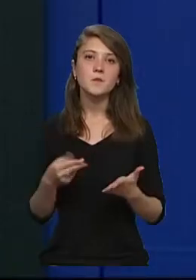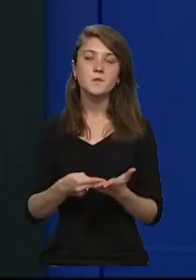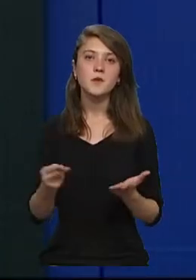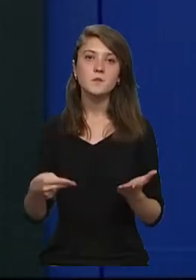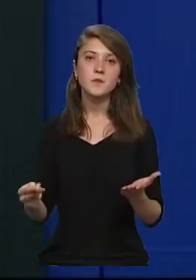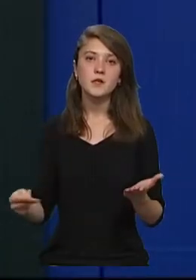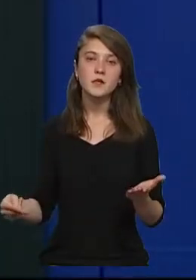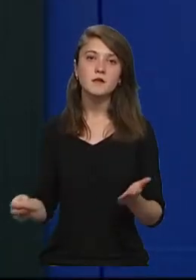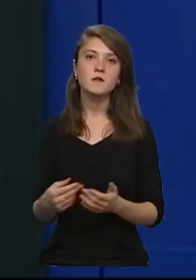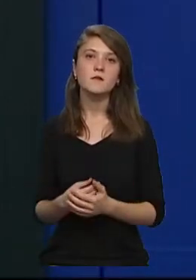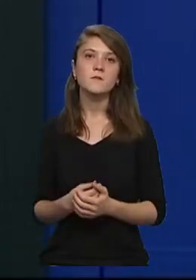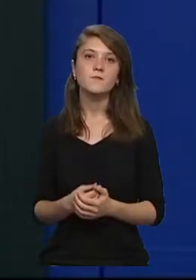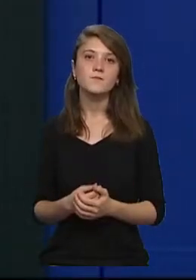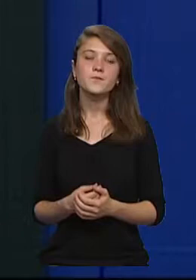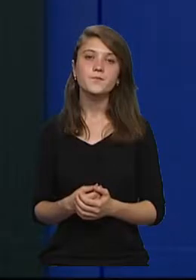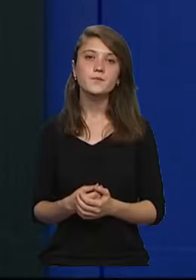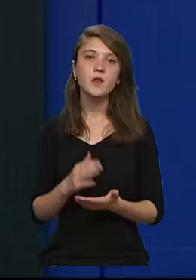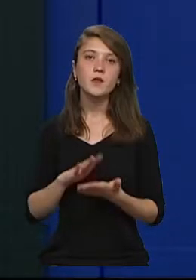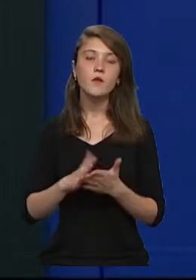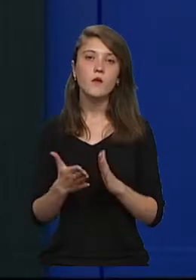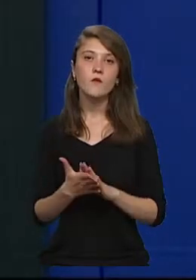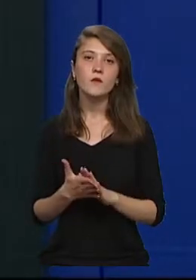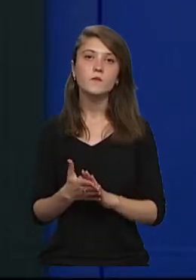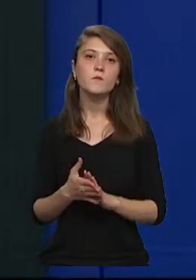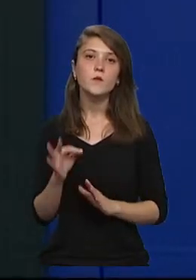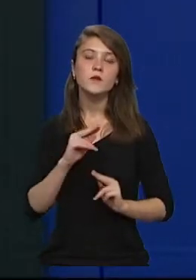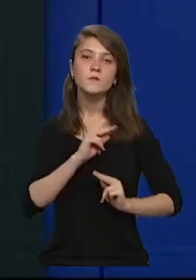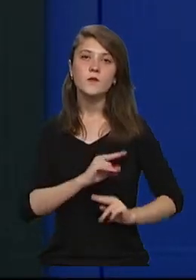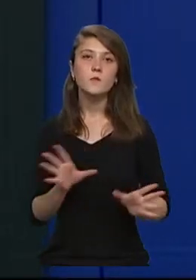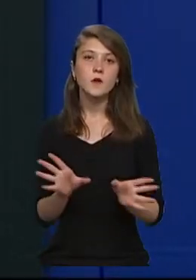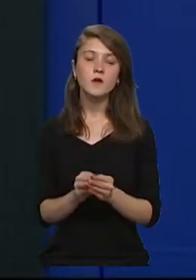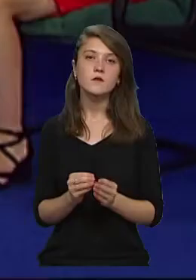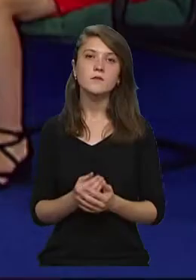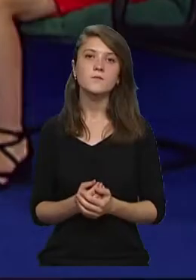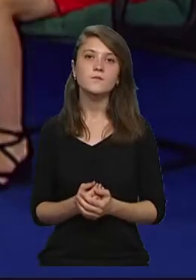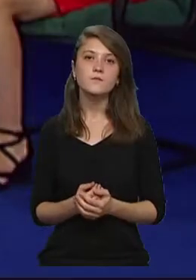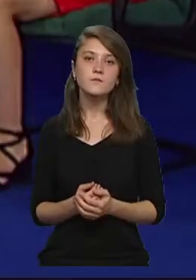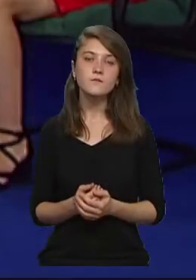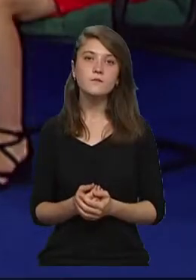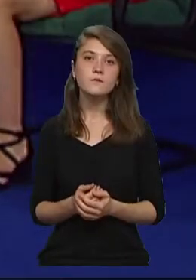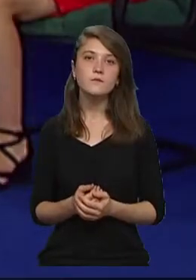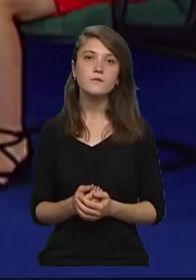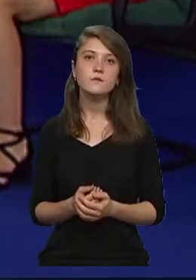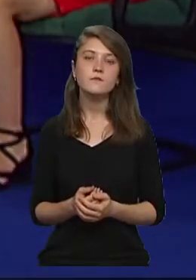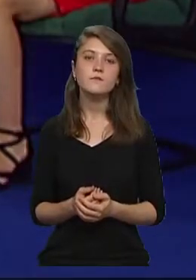підписаних міжмуніципальних договорів про співпрацю, які зареєстровані відповідним чином в Мінрегіоні і так далі.